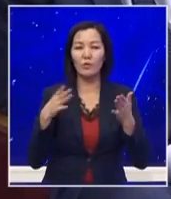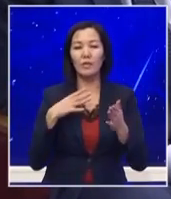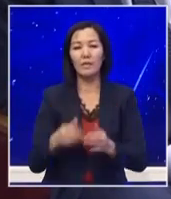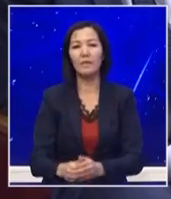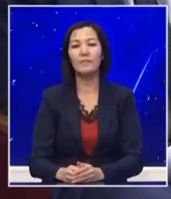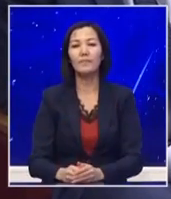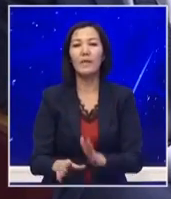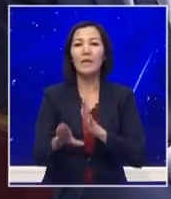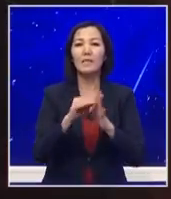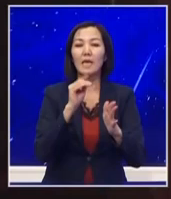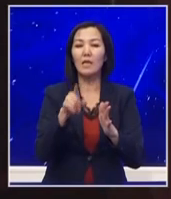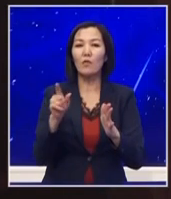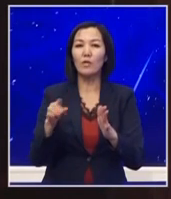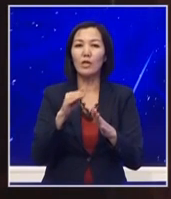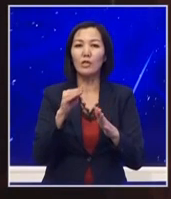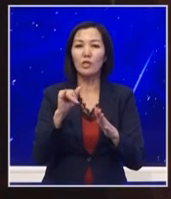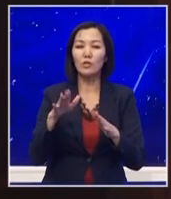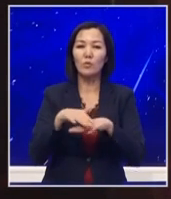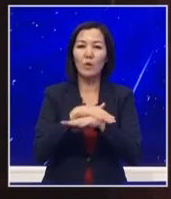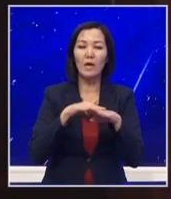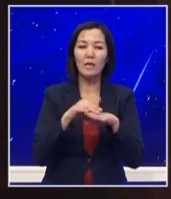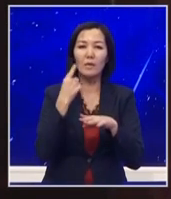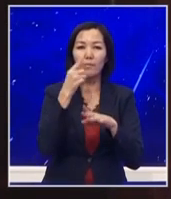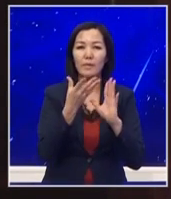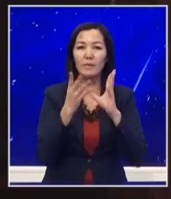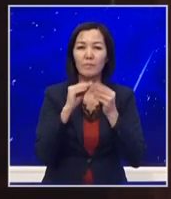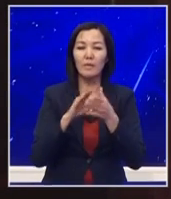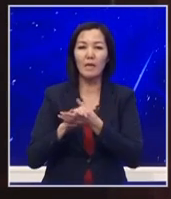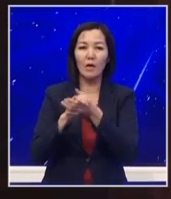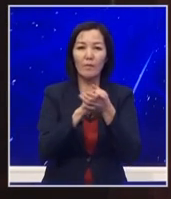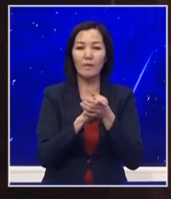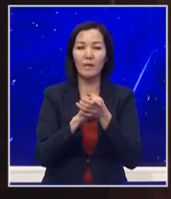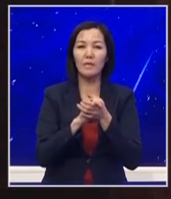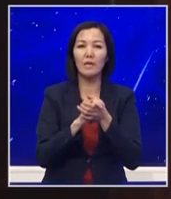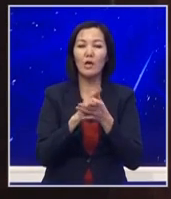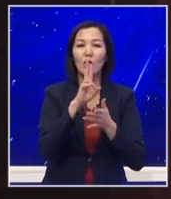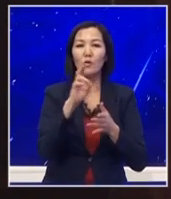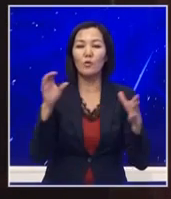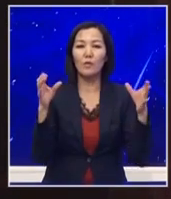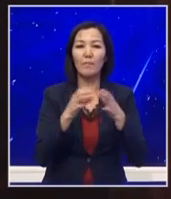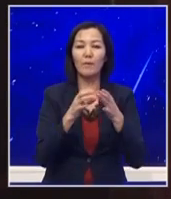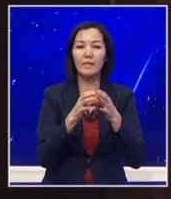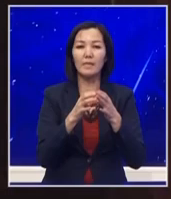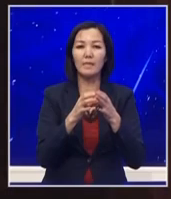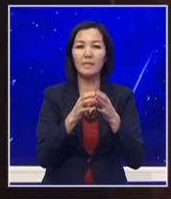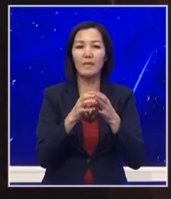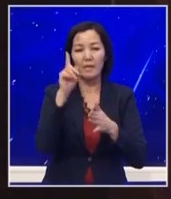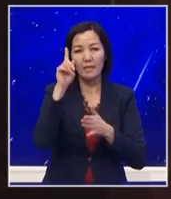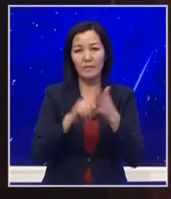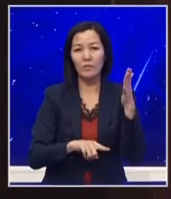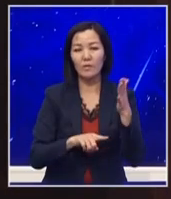жесуліктар бірлік пен ауызбіршіліктің жоғары деңгейін көрсетіп, Нұр Отан партиясына саяси көз басшы ретінде сенім